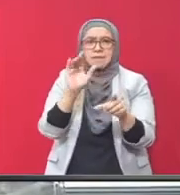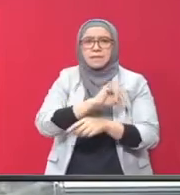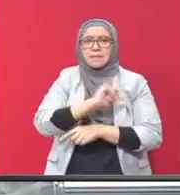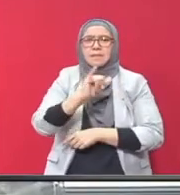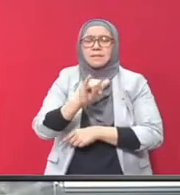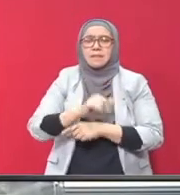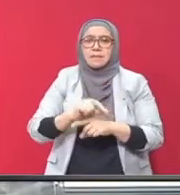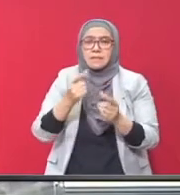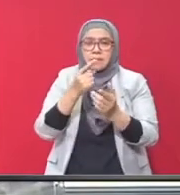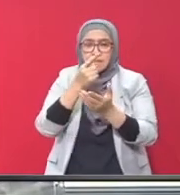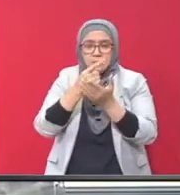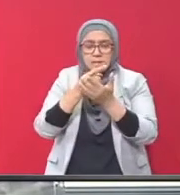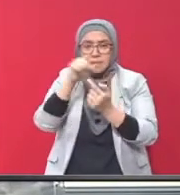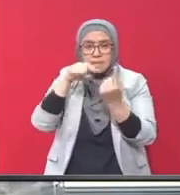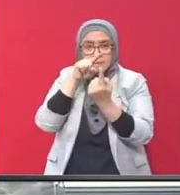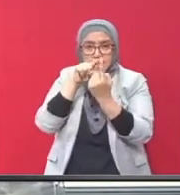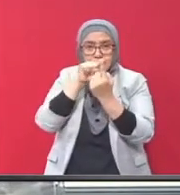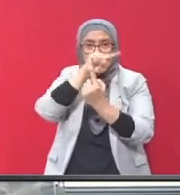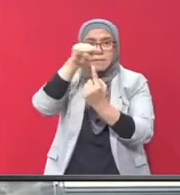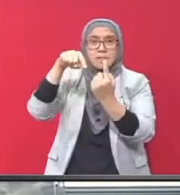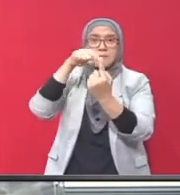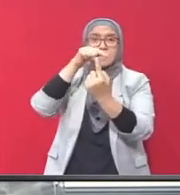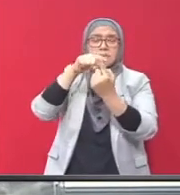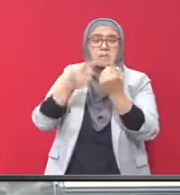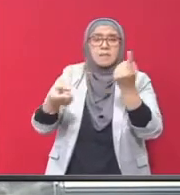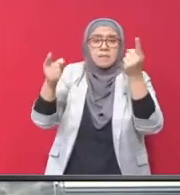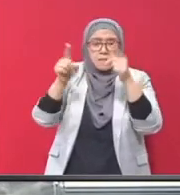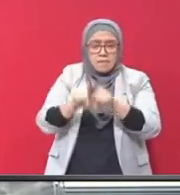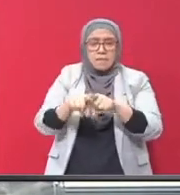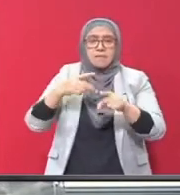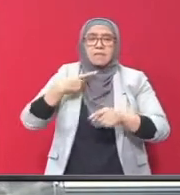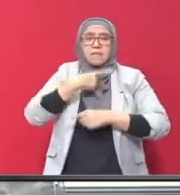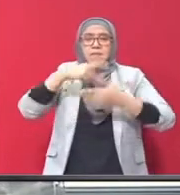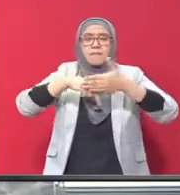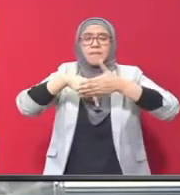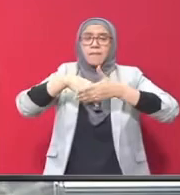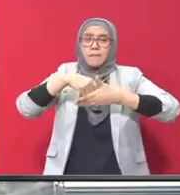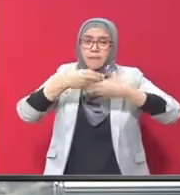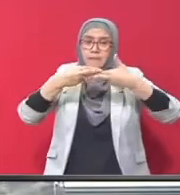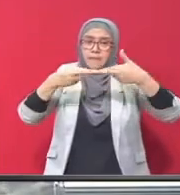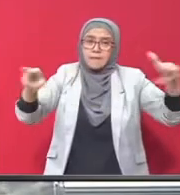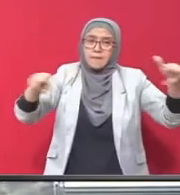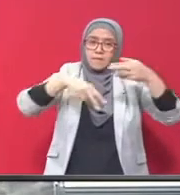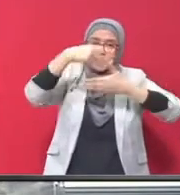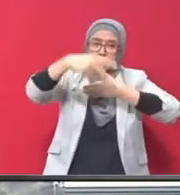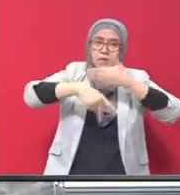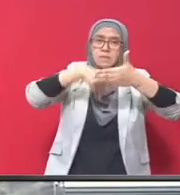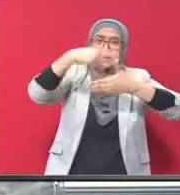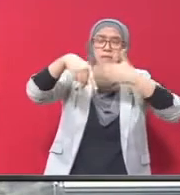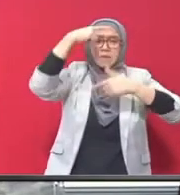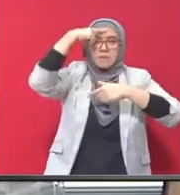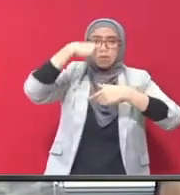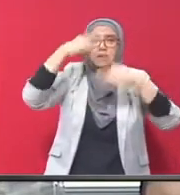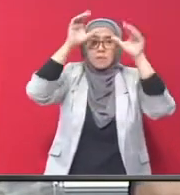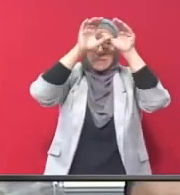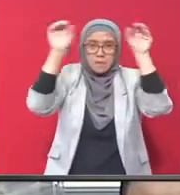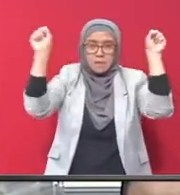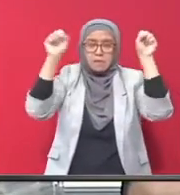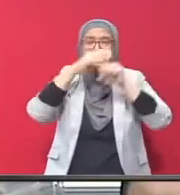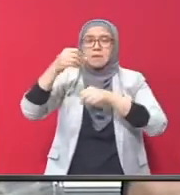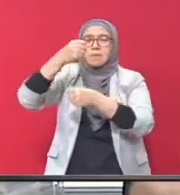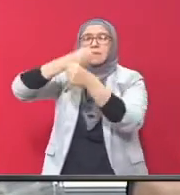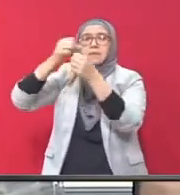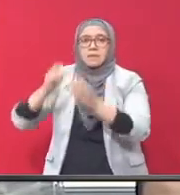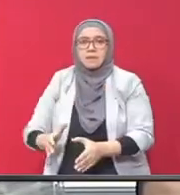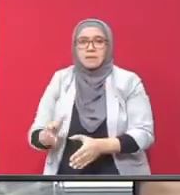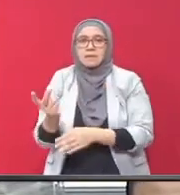berlaku Ayo kita telah melancarkan program-program terhadap majikan dan juga pekerja employee